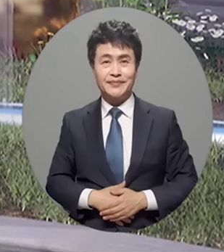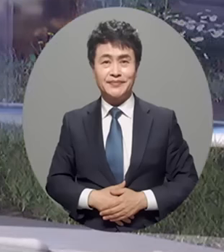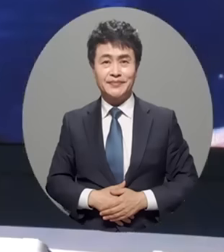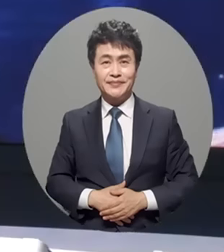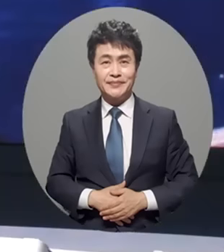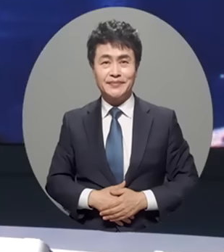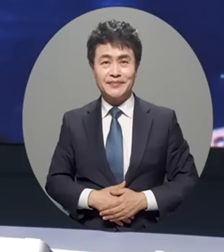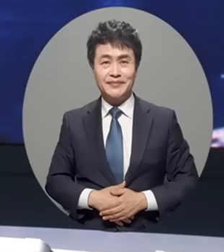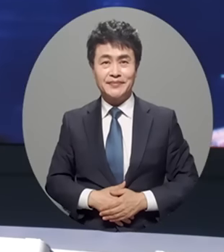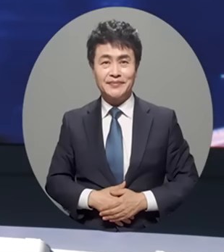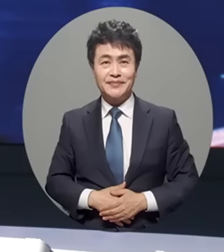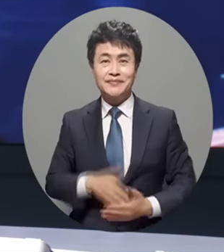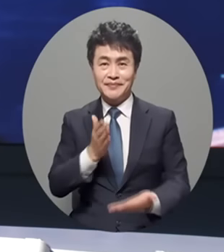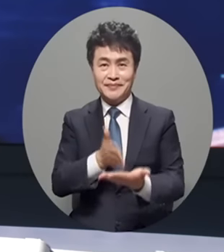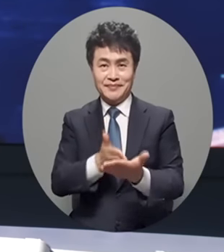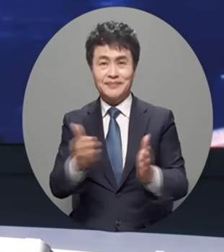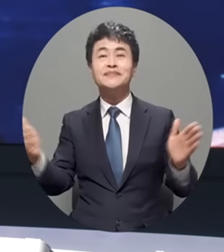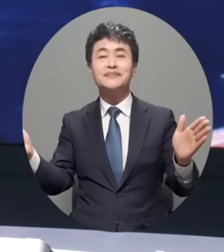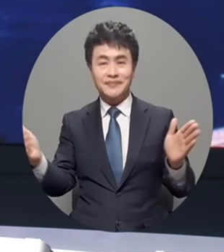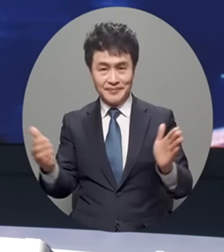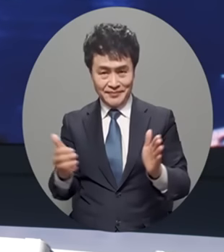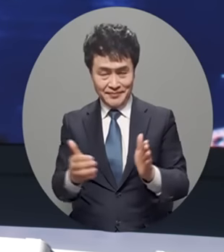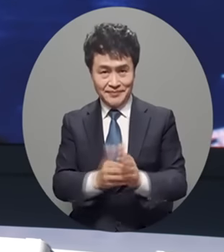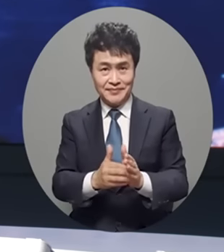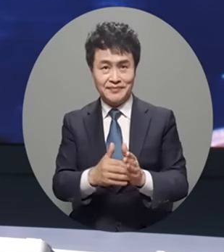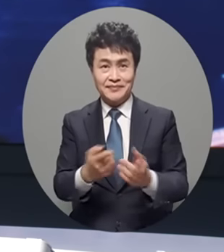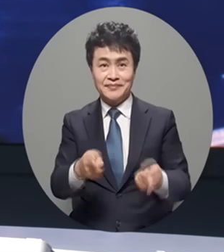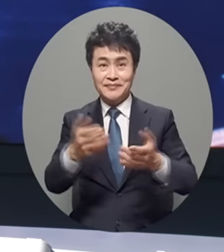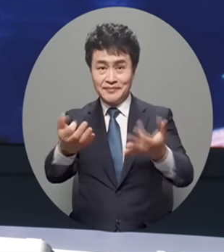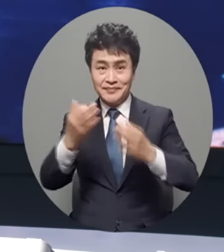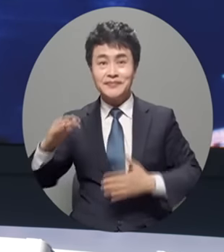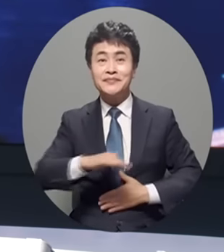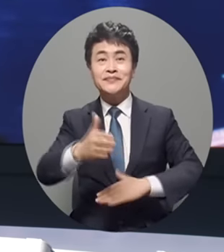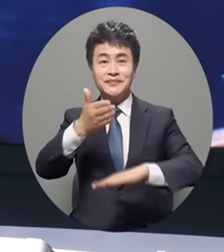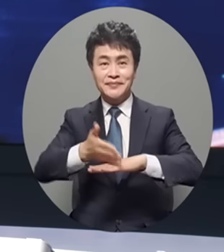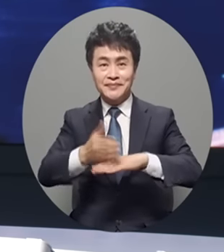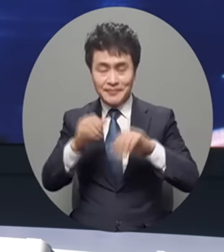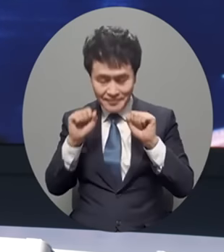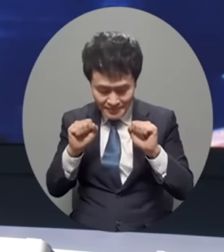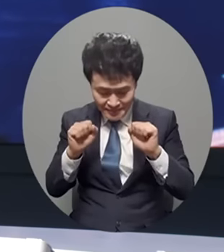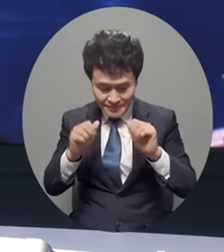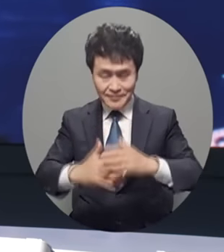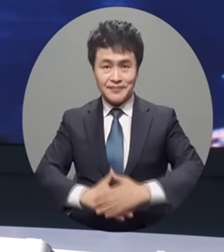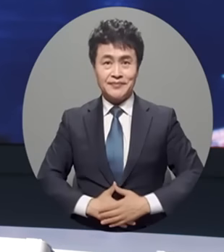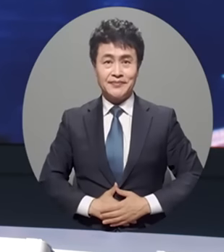오늘 준비한 소식은 여기까지입니다. 함께해 주신 여러분 고맙습니다.